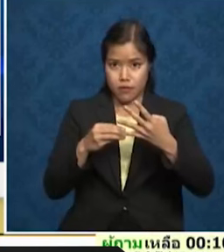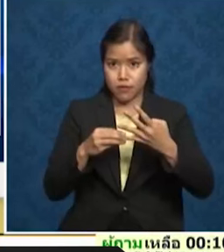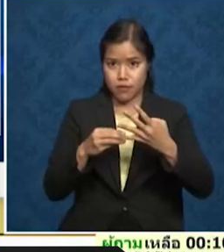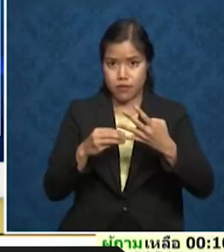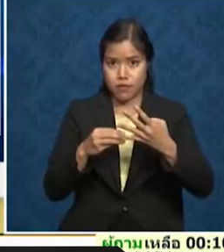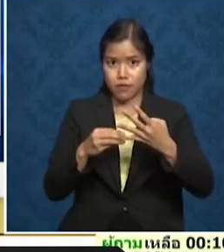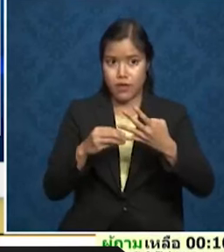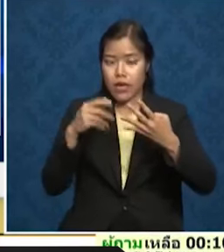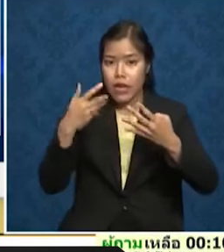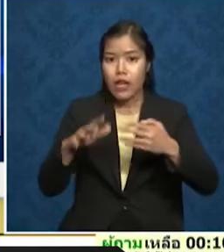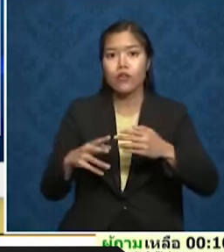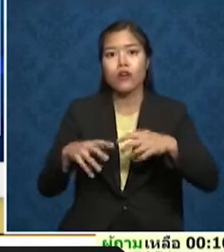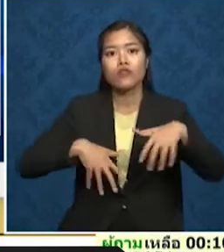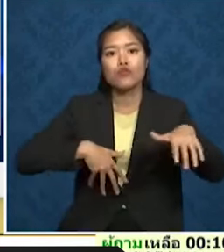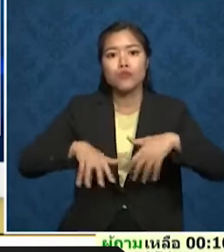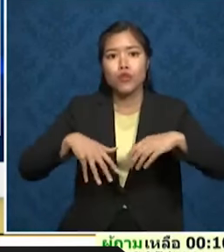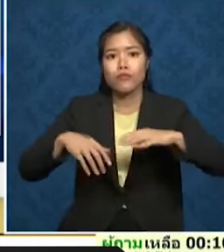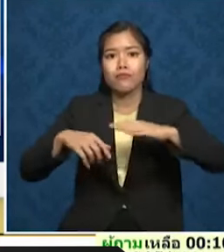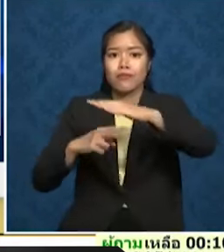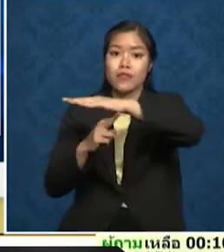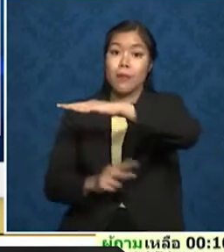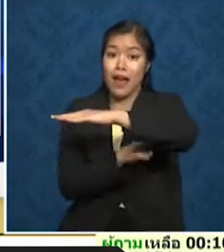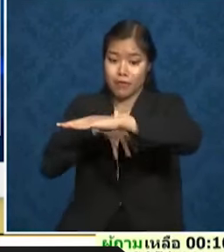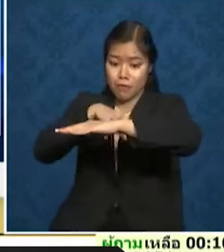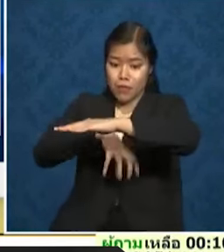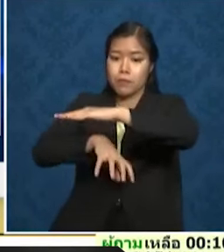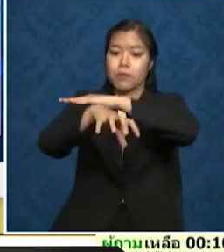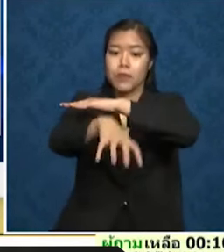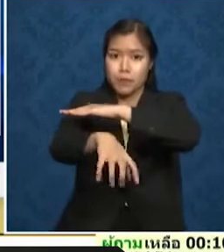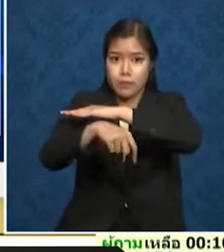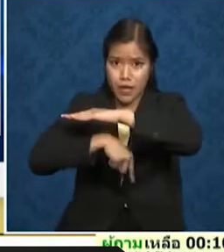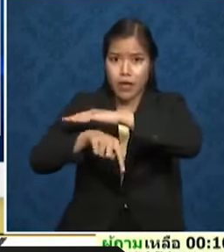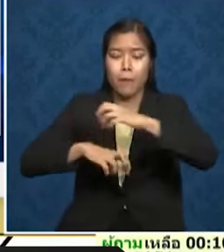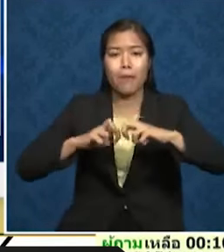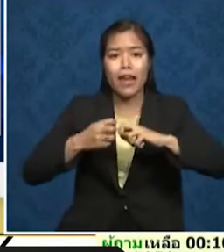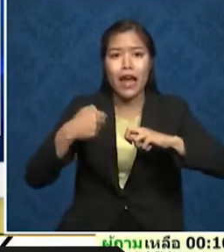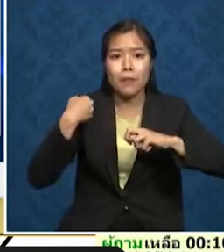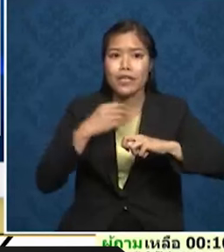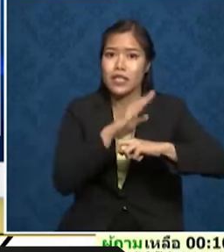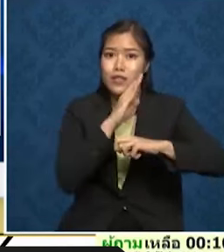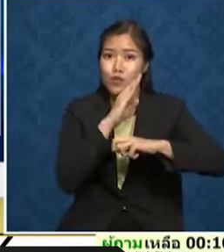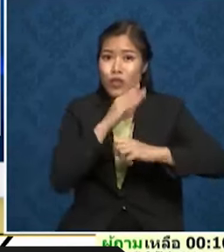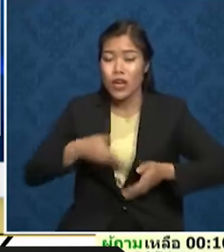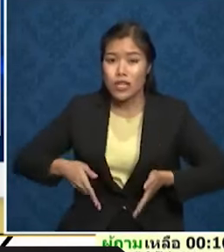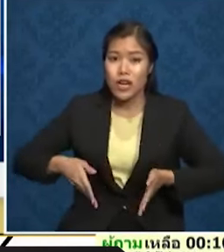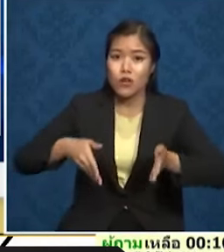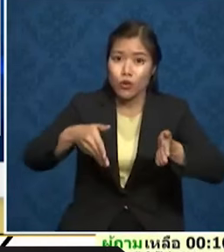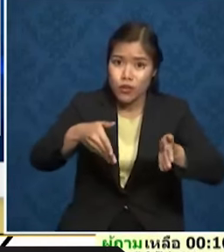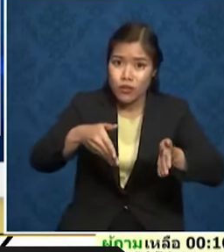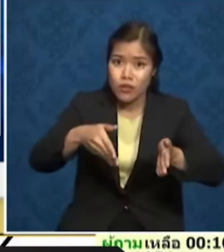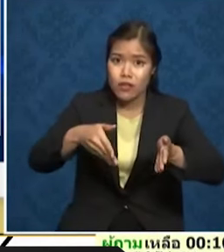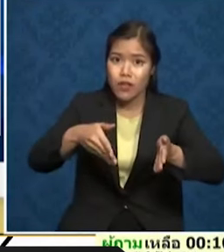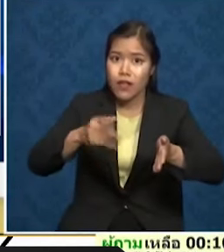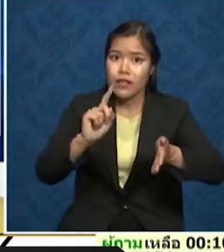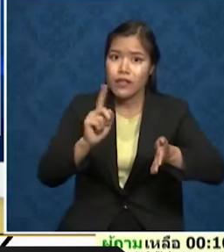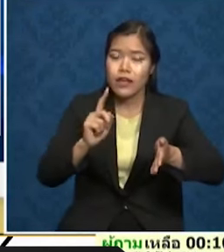ของ2ชุมชนฝั่งถนนนะคะซึ่งมีปัญหาในเรื่องนี้เป็นอย่างมากค่ะว่าเมื่อถนนหรือความเจริญไปสู่ชุมชนใดก็จะ